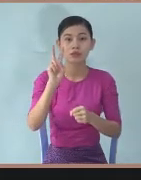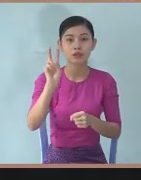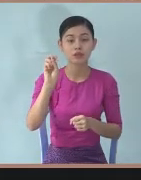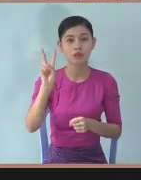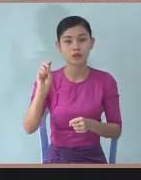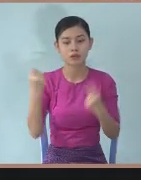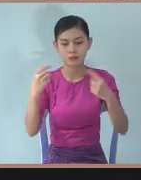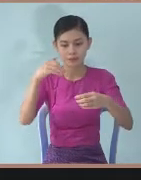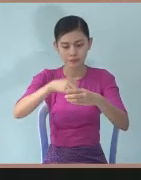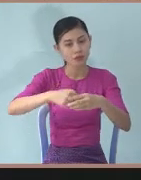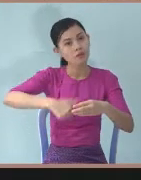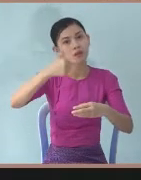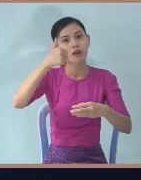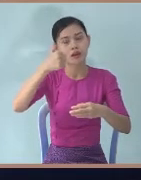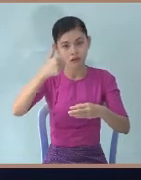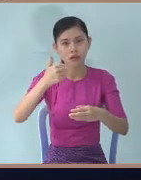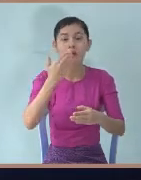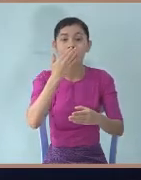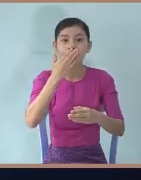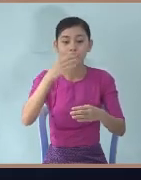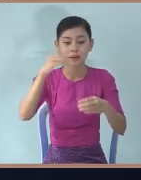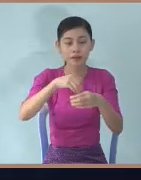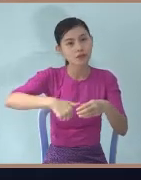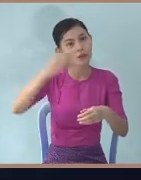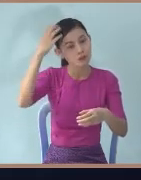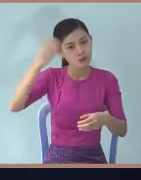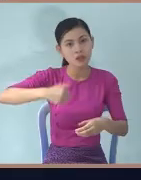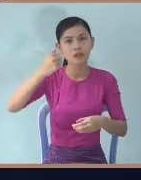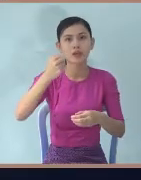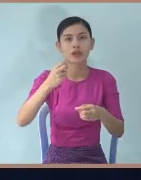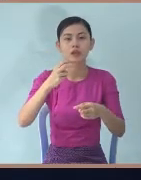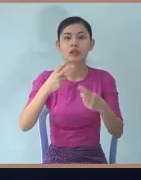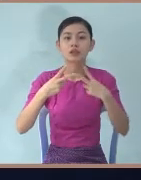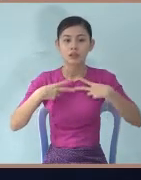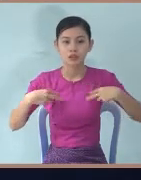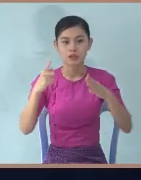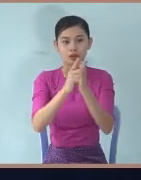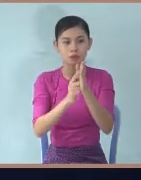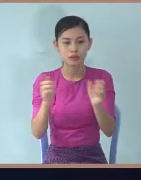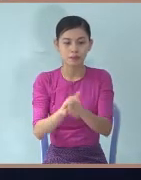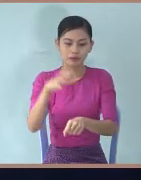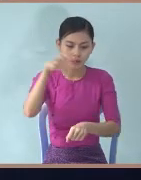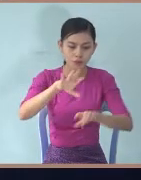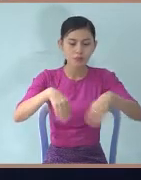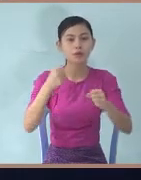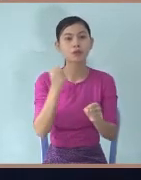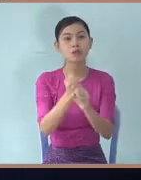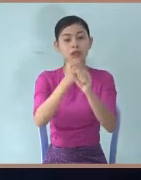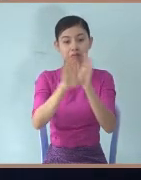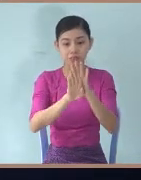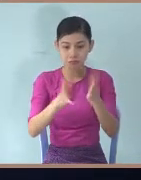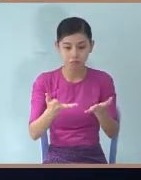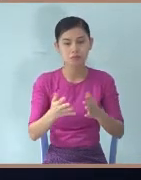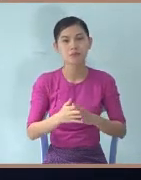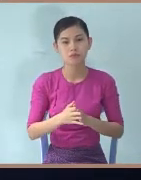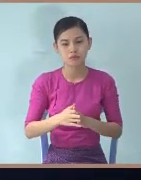ခု2020မှာဆက်ပြီးတော့အစိုးရဖွဲ့နိုင်ခဲ့မယ်ဆိုလို့ရှိရင်တရားဥပဒေစိုးမိုးမှုနဲ့ပတ်သက်ပြီးတော့ဘလို့ဘယ်လိုဘုရှိပါတယ်ရှင်အခုထပ်ပုံမှာ